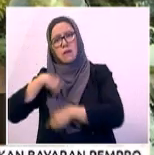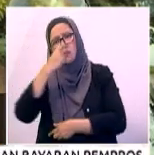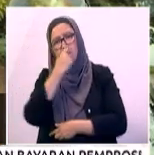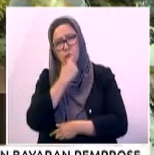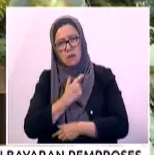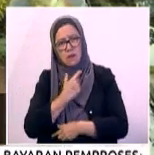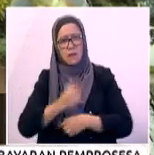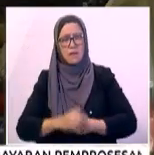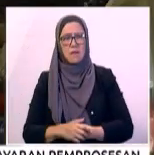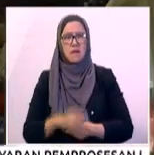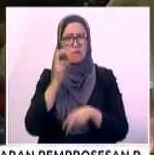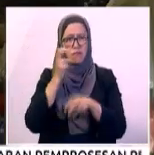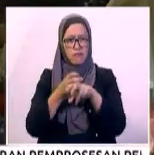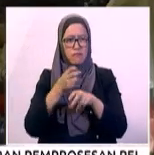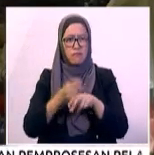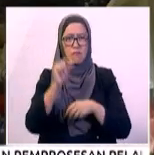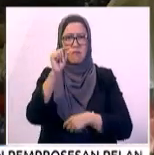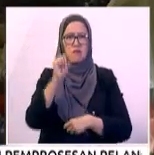susah sikit. Susah.